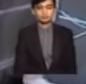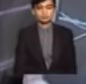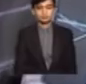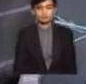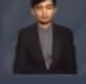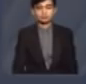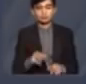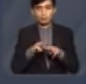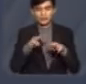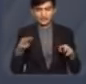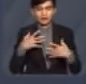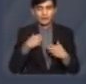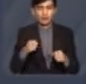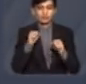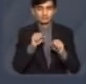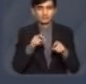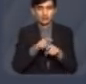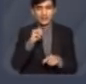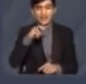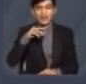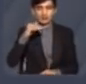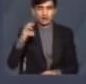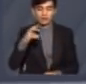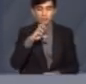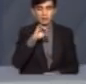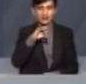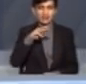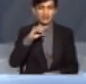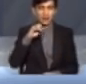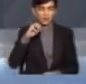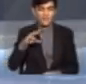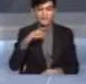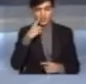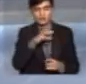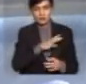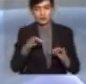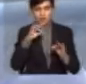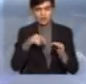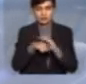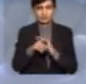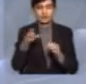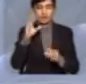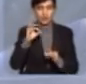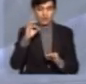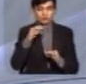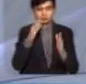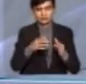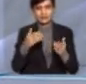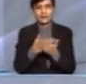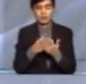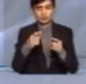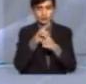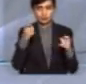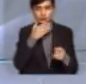министр здравоохранения и jan burton of пояснил почему в его ведомстве не разглашать информацию о том что на что